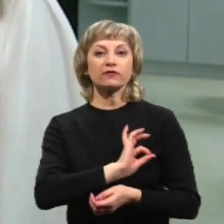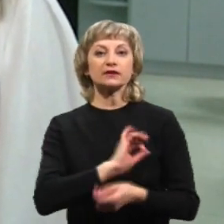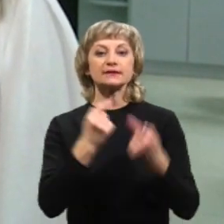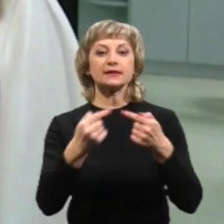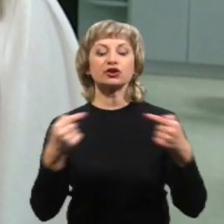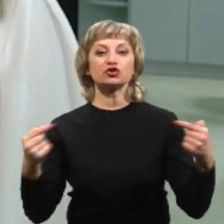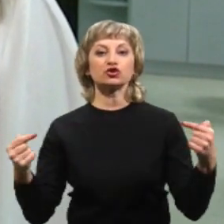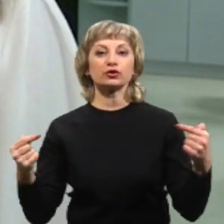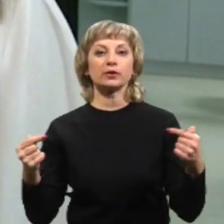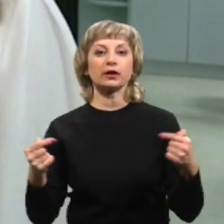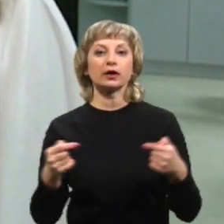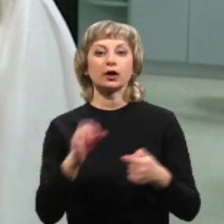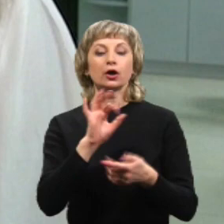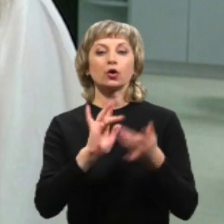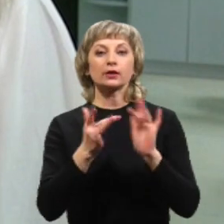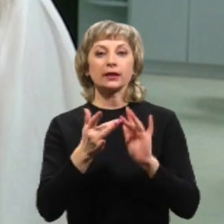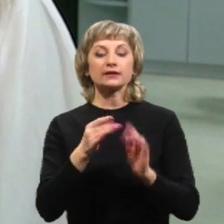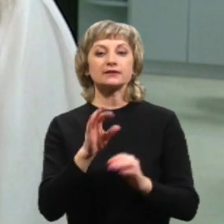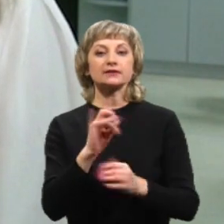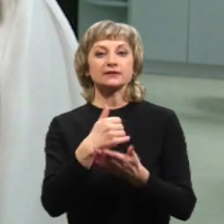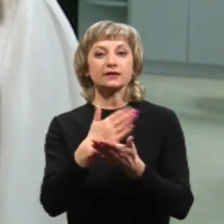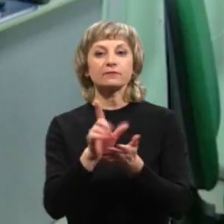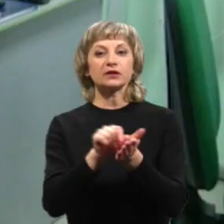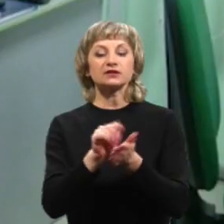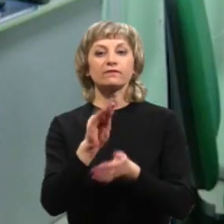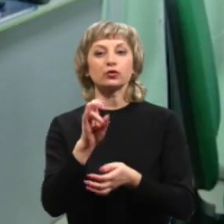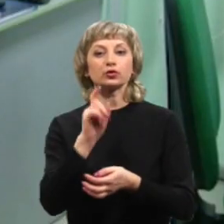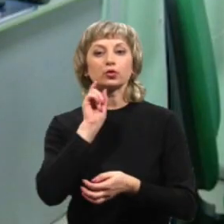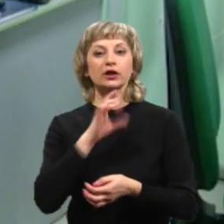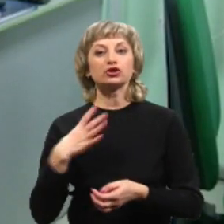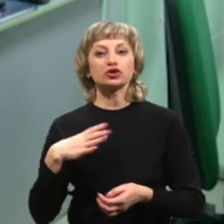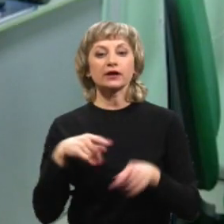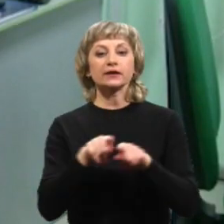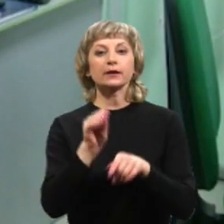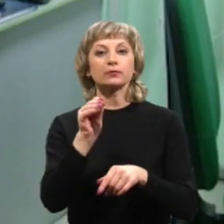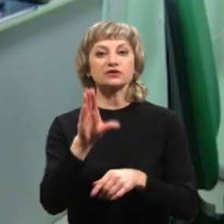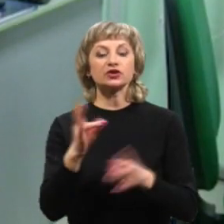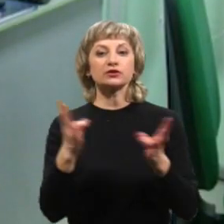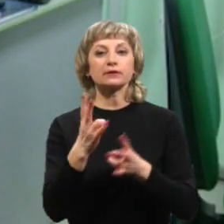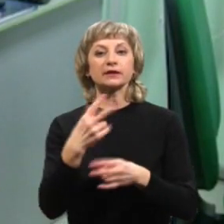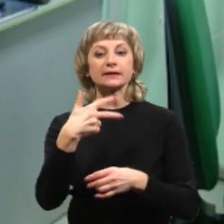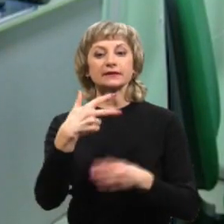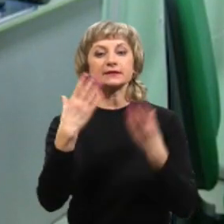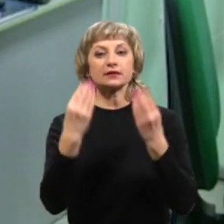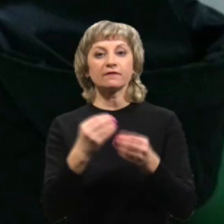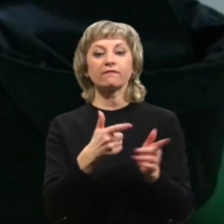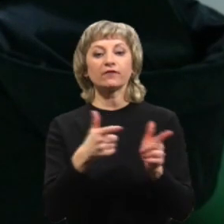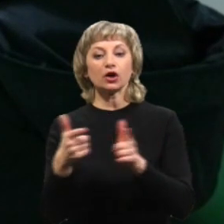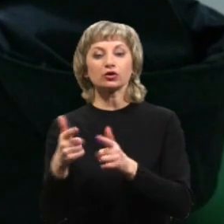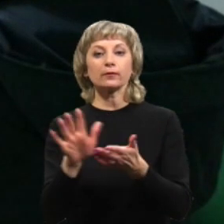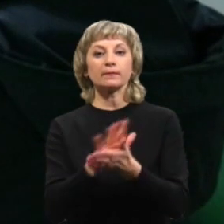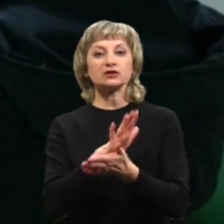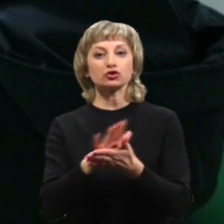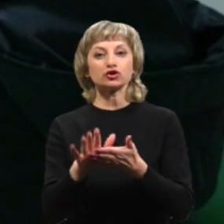іншими онлайн-сервісами Пенсійного фонду України. Чекати на таке посвідчення треба 30 днів. Його виготовлення